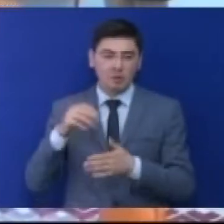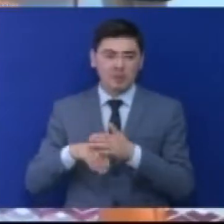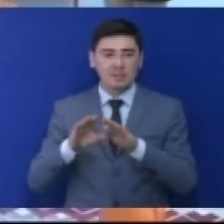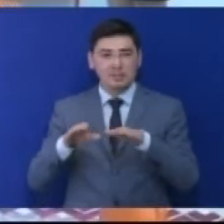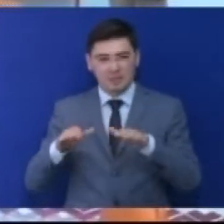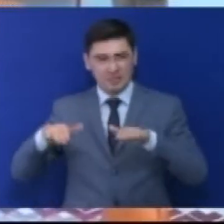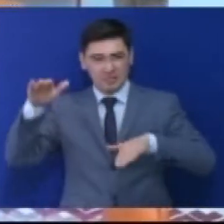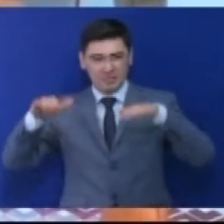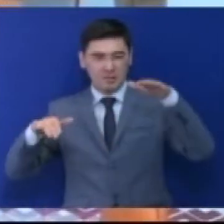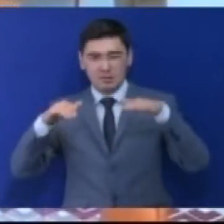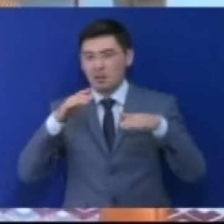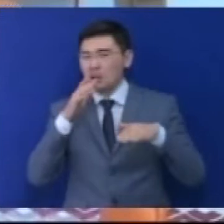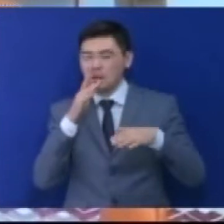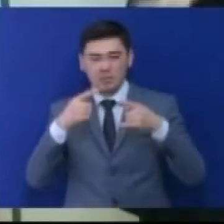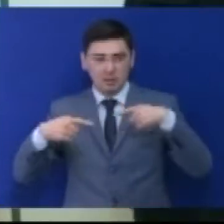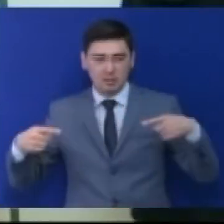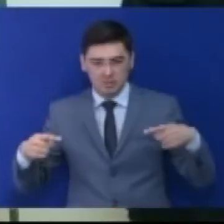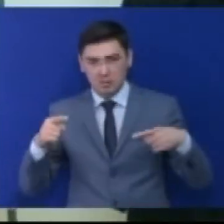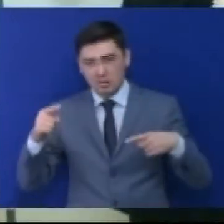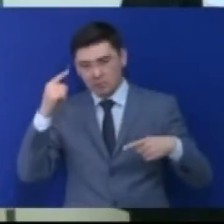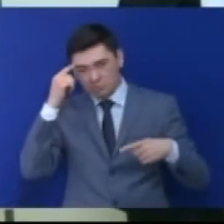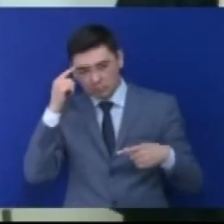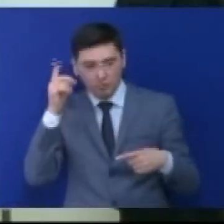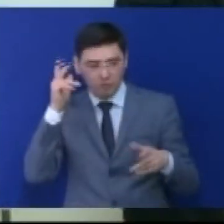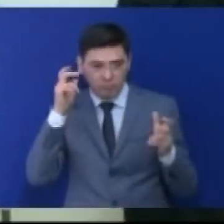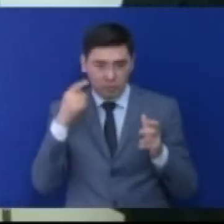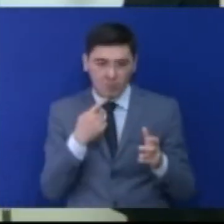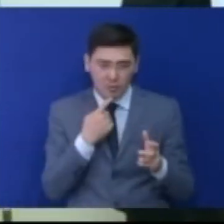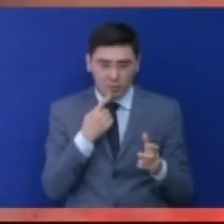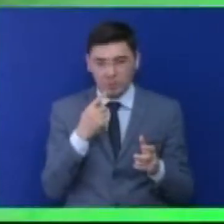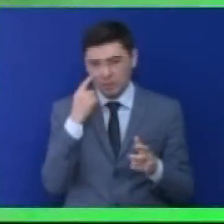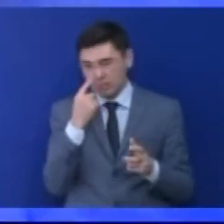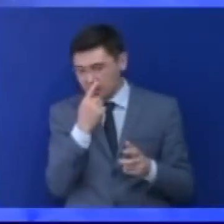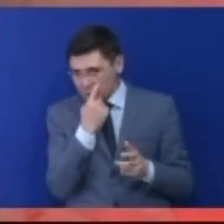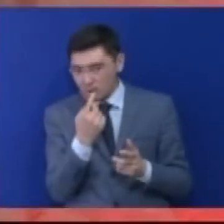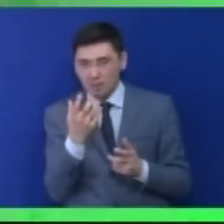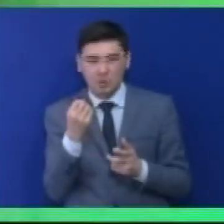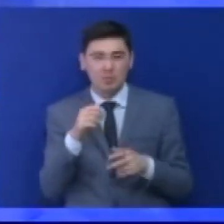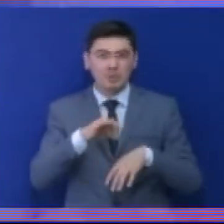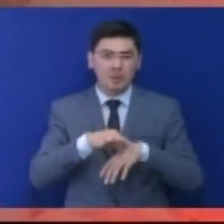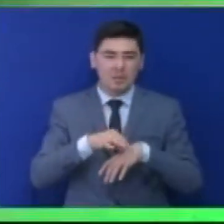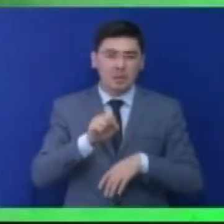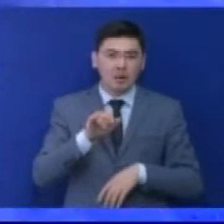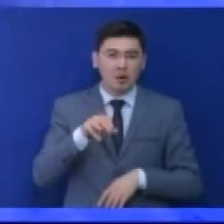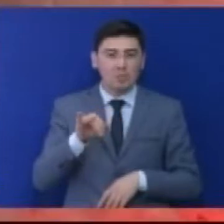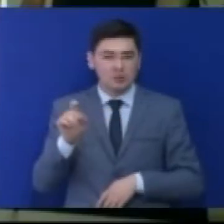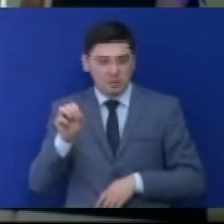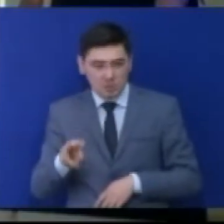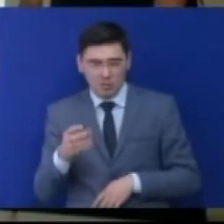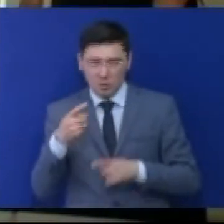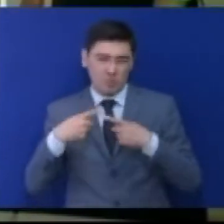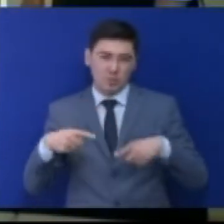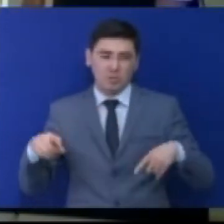и подростки разных возрастов, страдающие нарушениями слуха, зрения, интеллекта, с диагнозом аутизм и другими